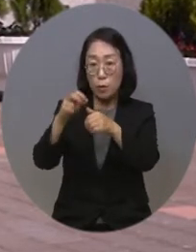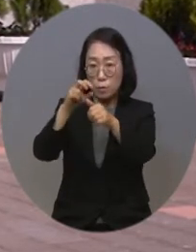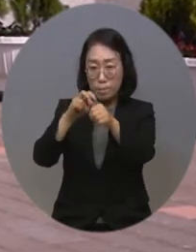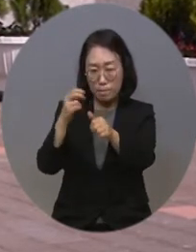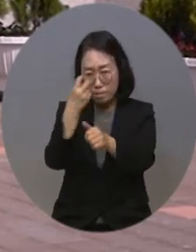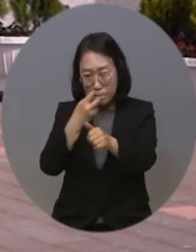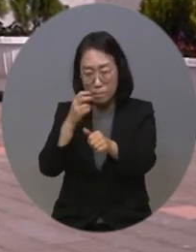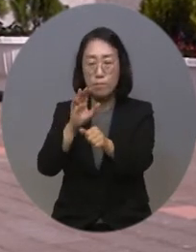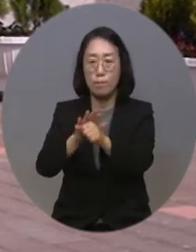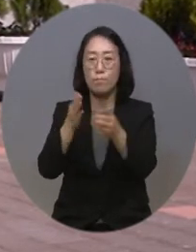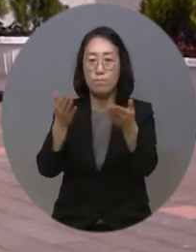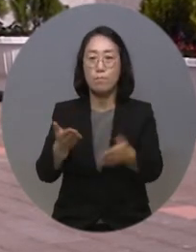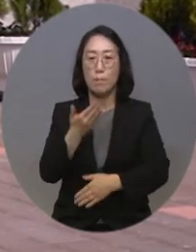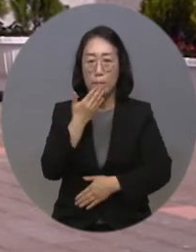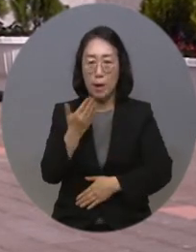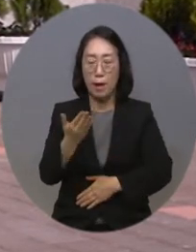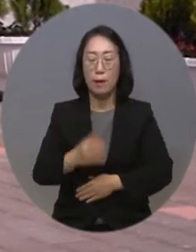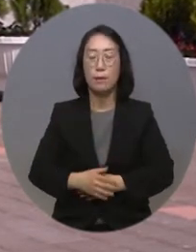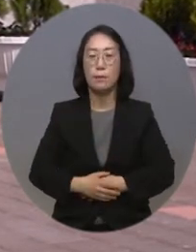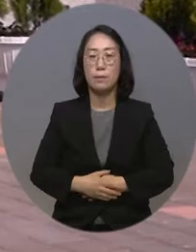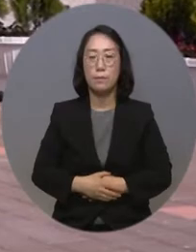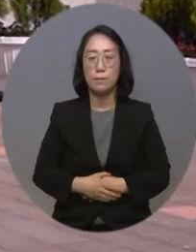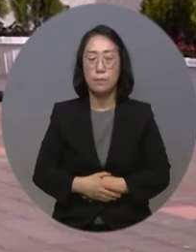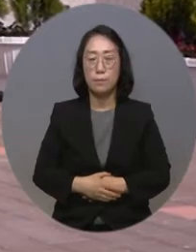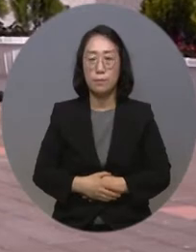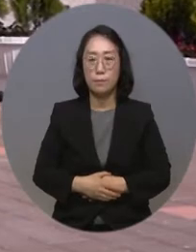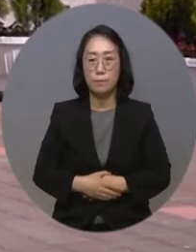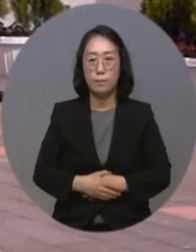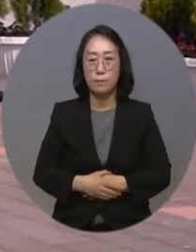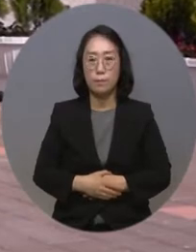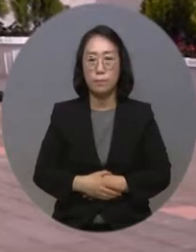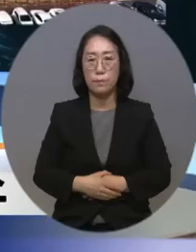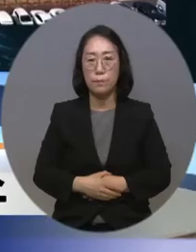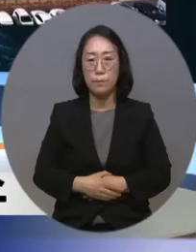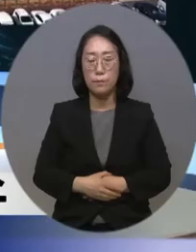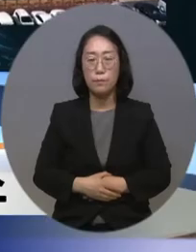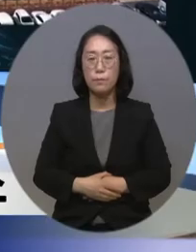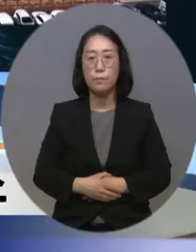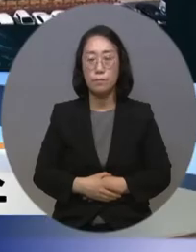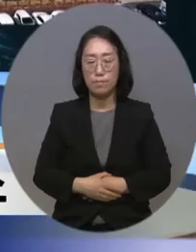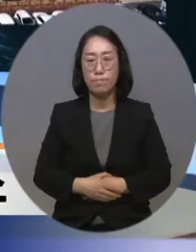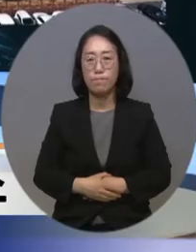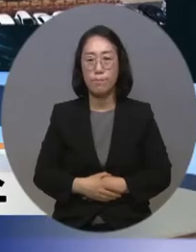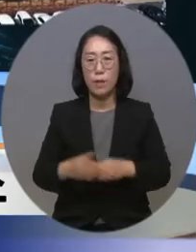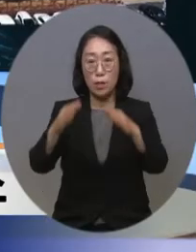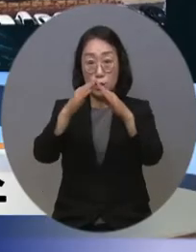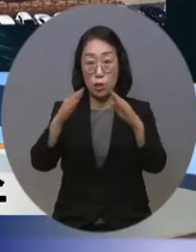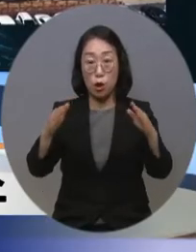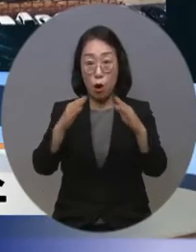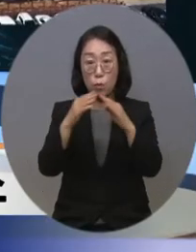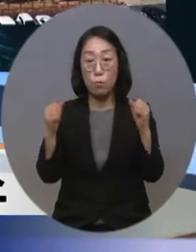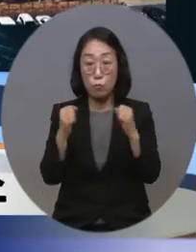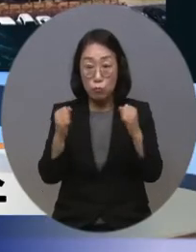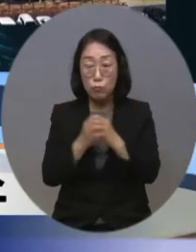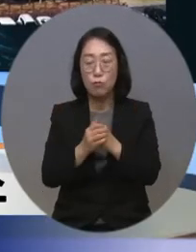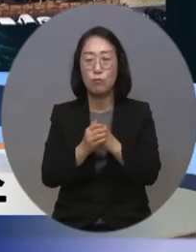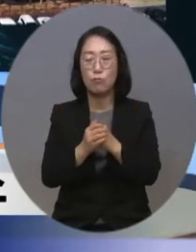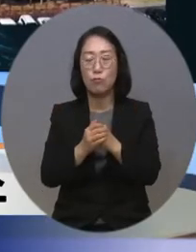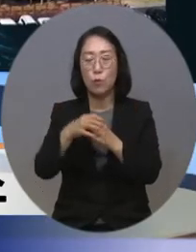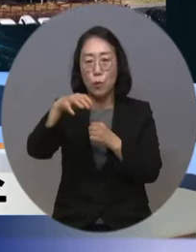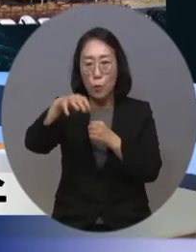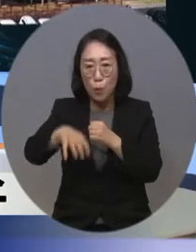기대하고 있습니다. 복지TV 전북방송 장유진입니다. 전북 임실군이 대표